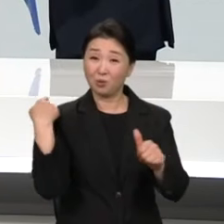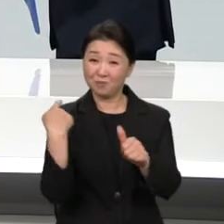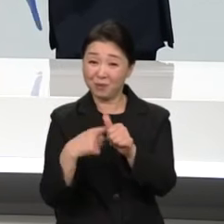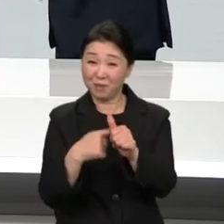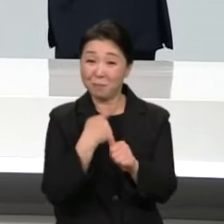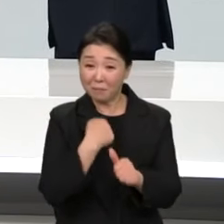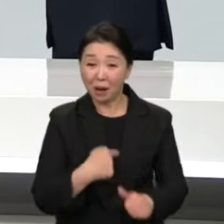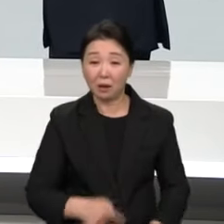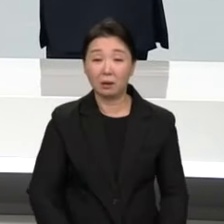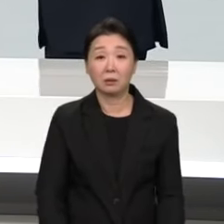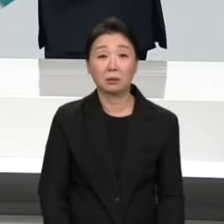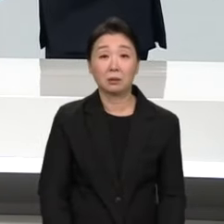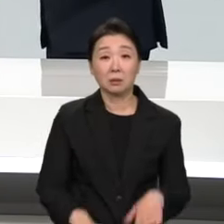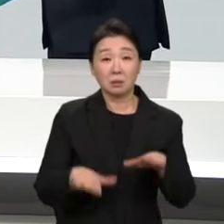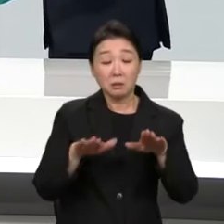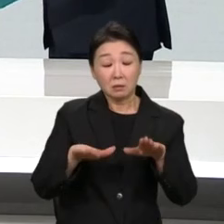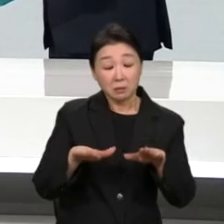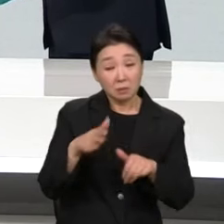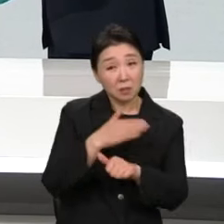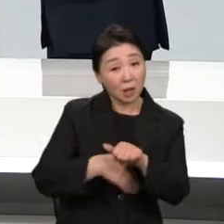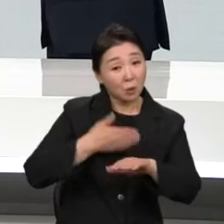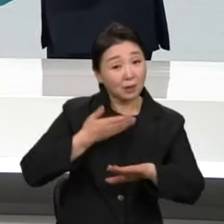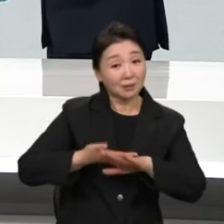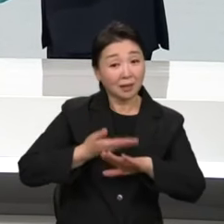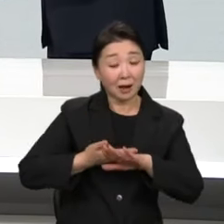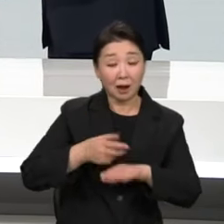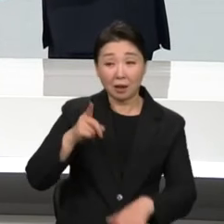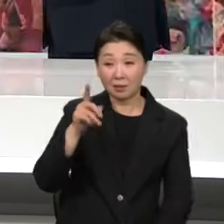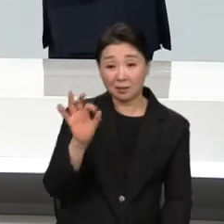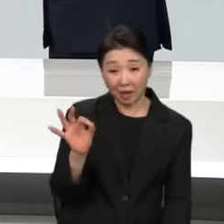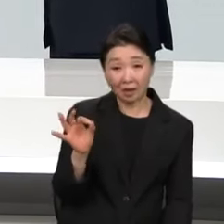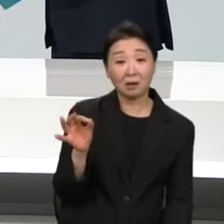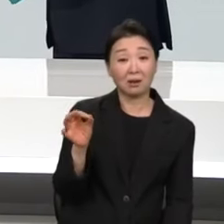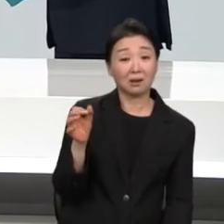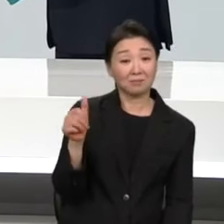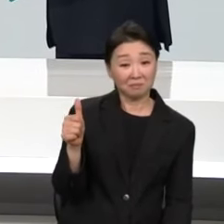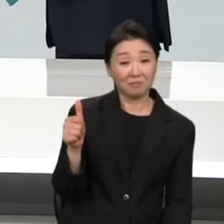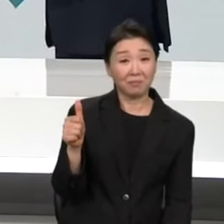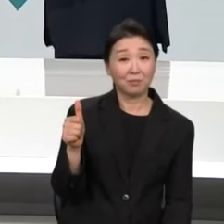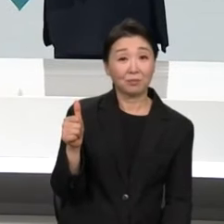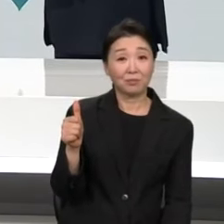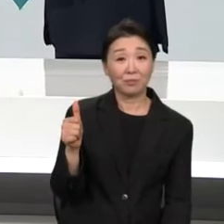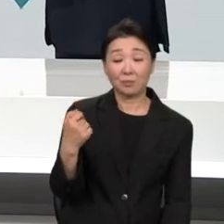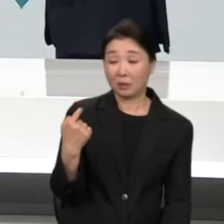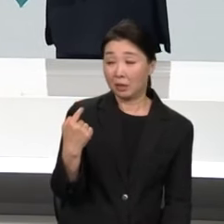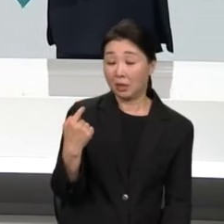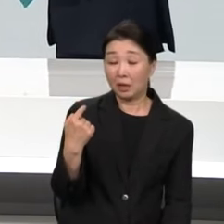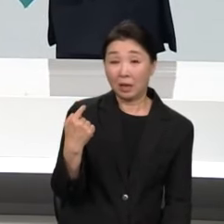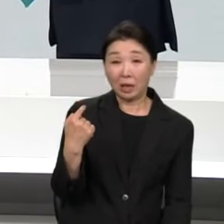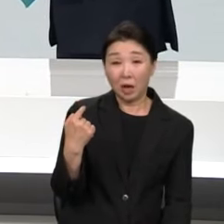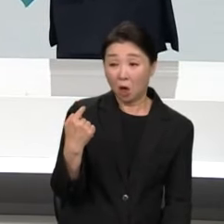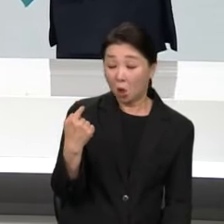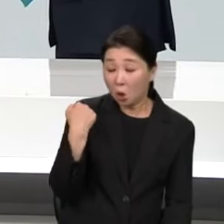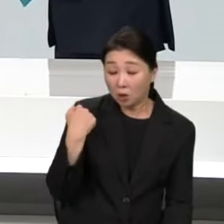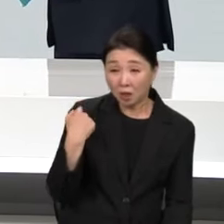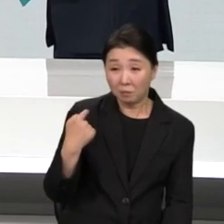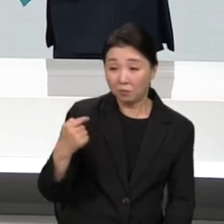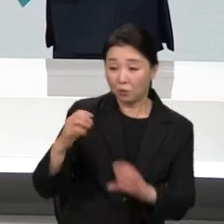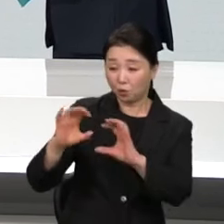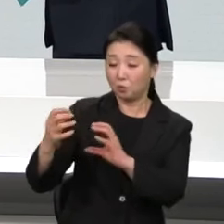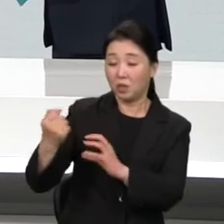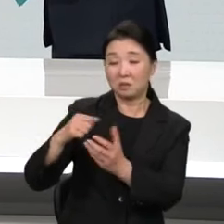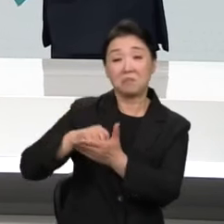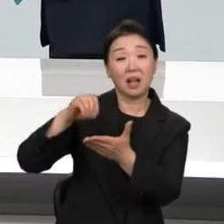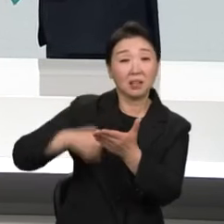했었죠 자 그런데 지금은 좀 행보가 달라졌어요 장해찬 후보는 아까 보신 것처럼 어제 국민의임을 탈당하고 무소속 출마